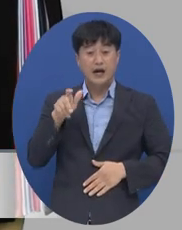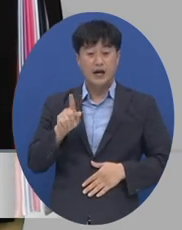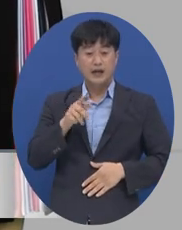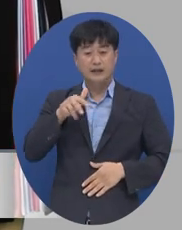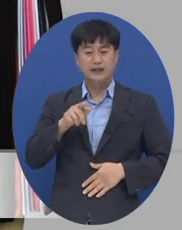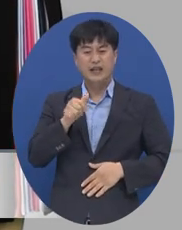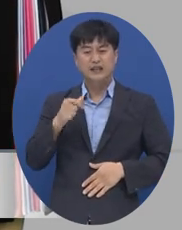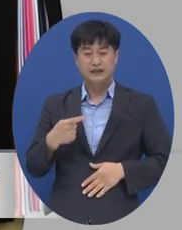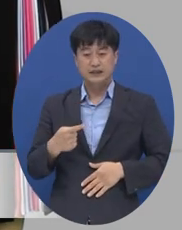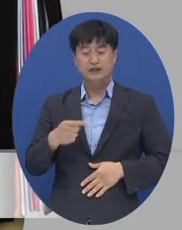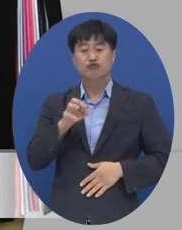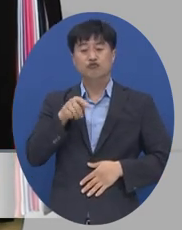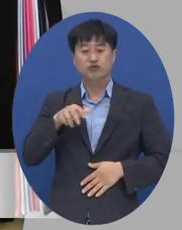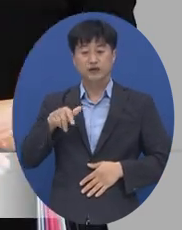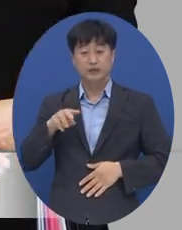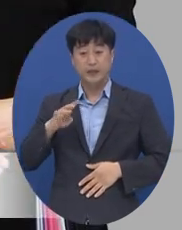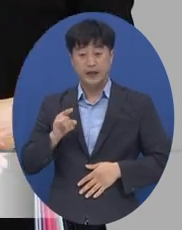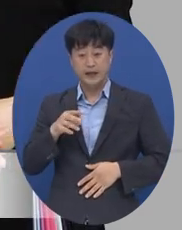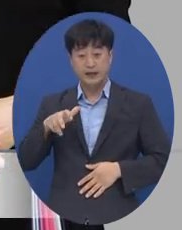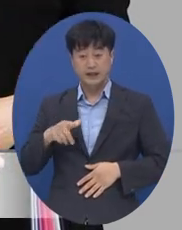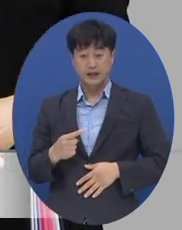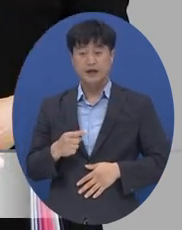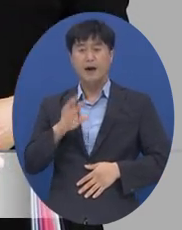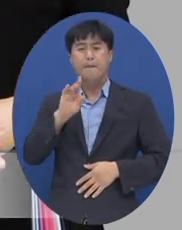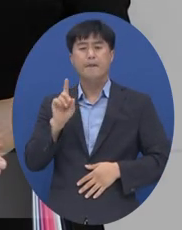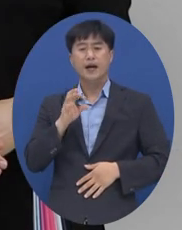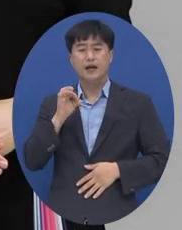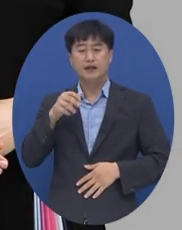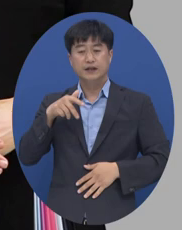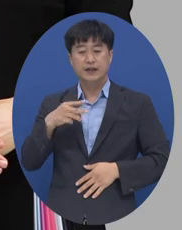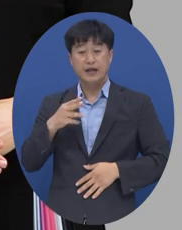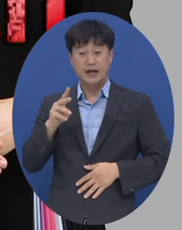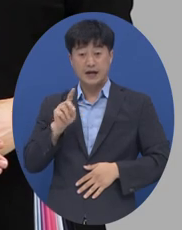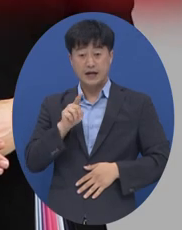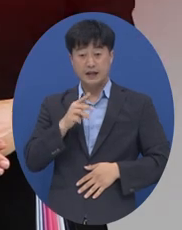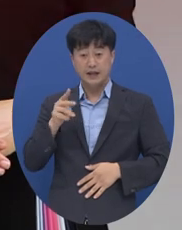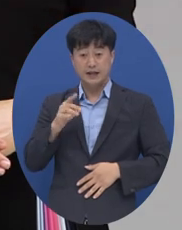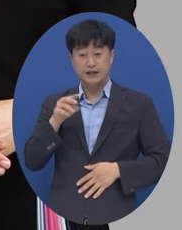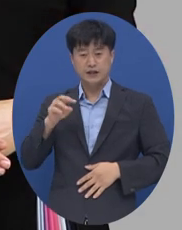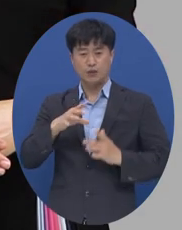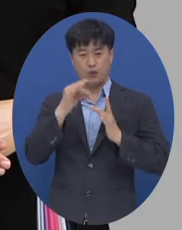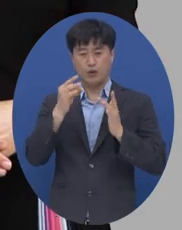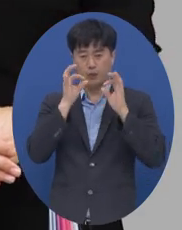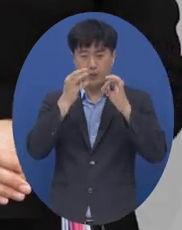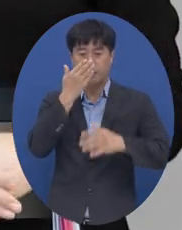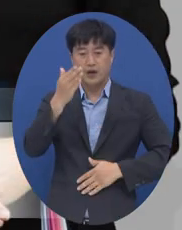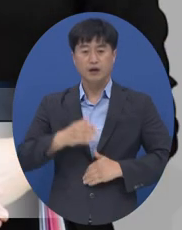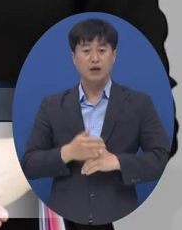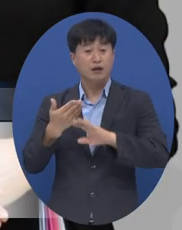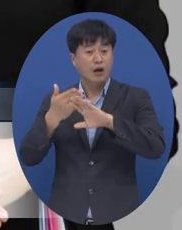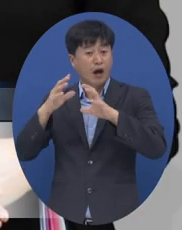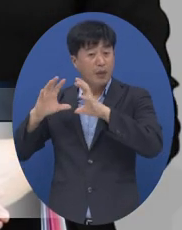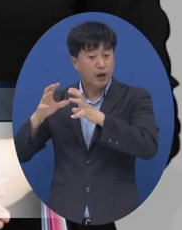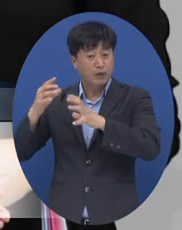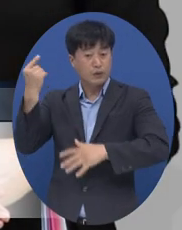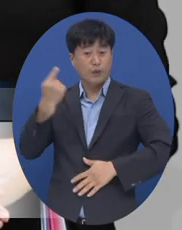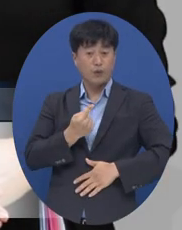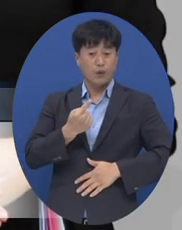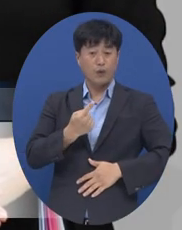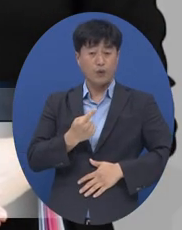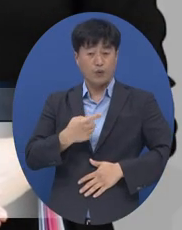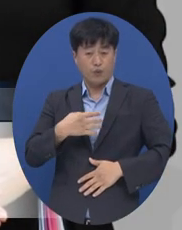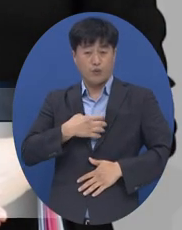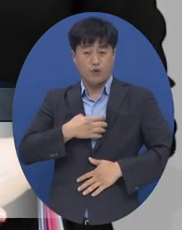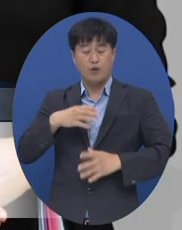카자흐어, 우즈베크어, 그리고 방글라데시어까지 골라볼 수 있습니다. 외국에서 들어오는